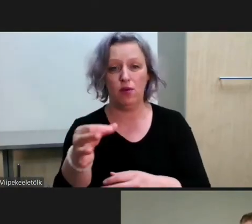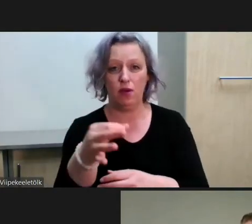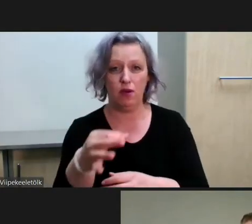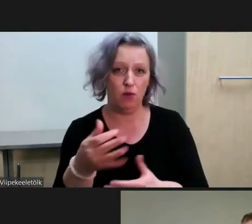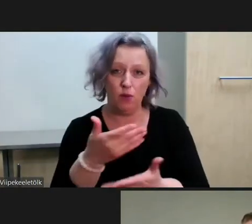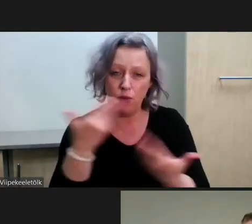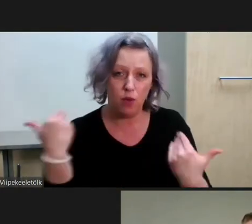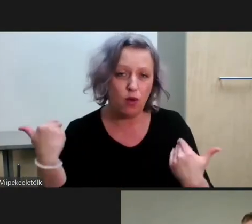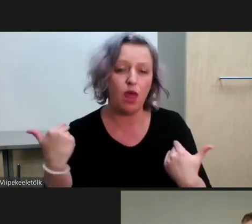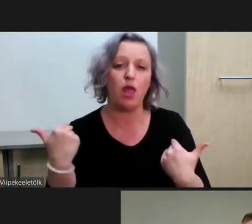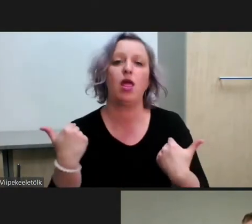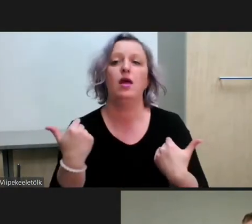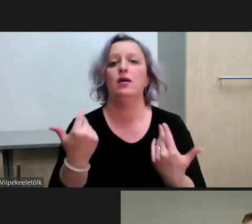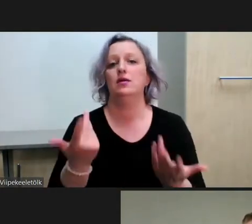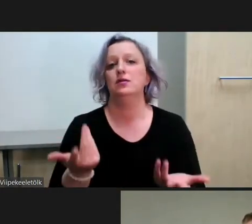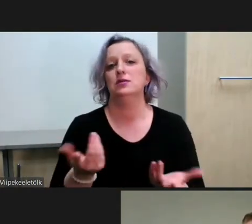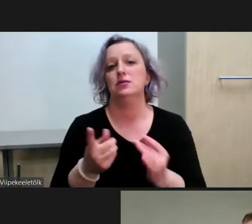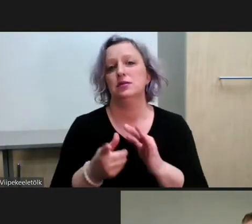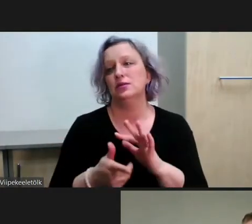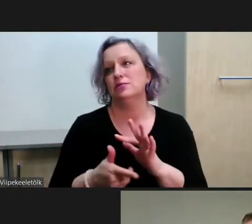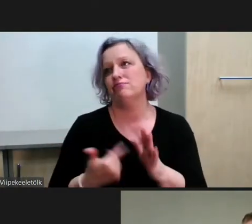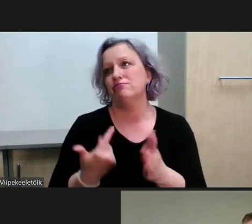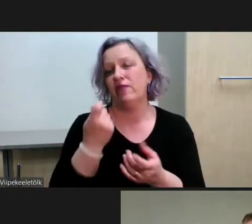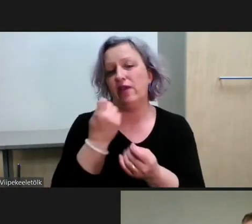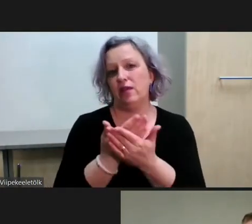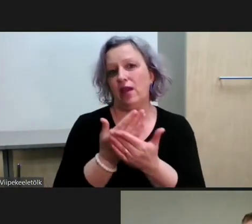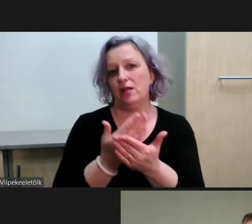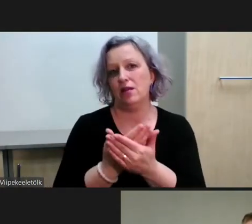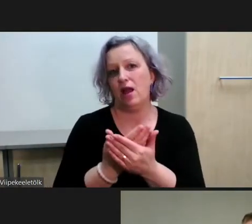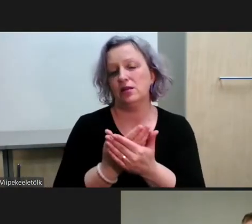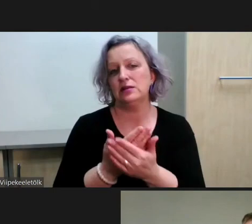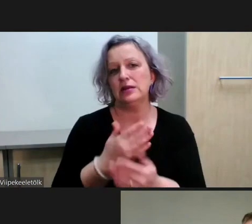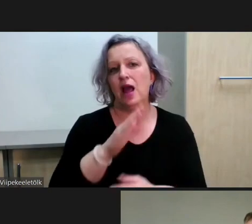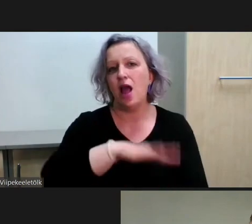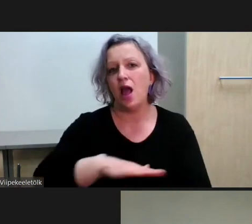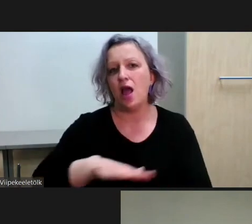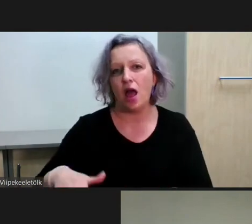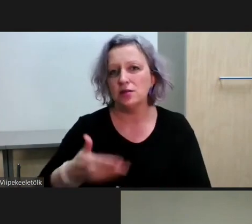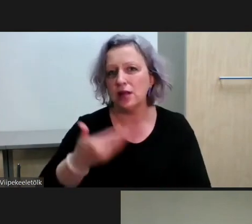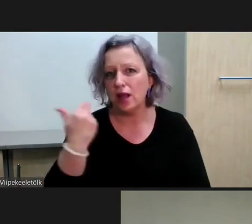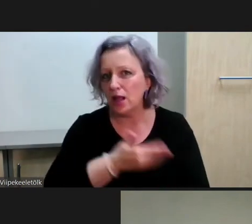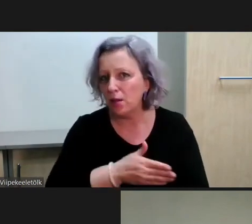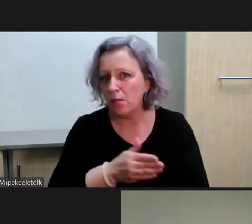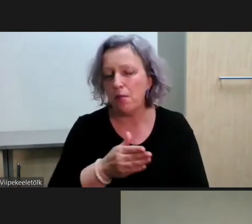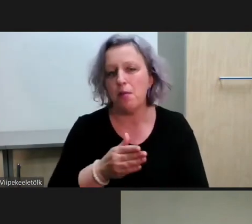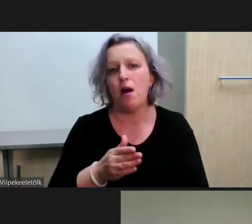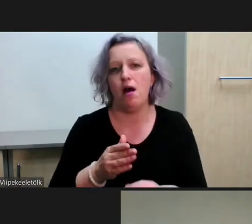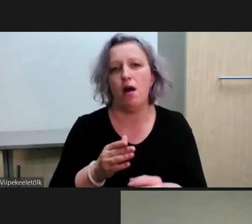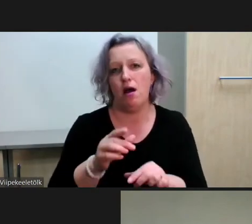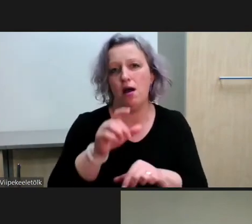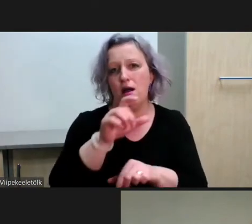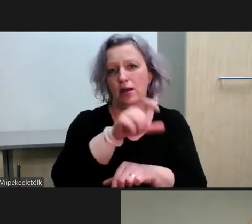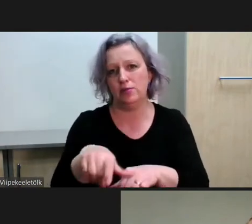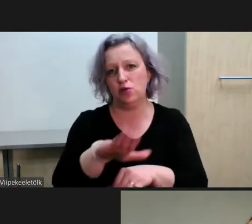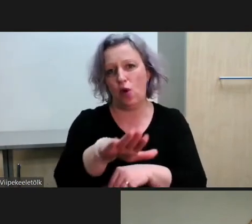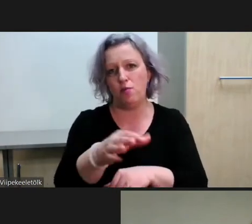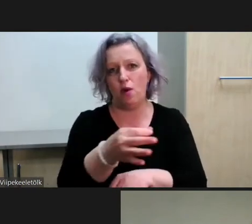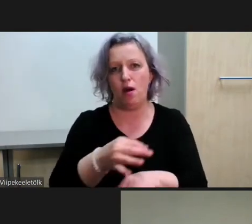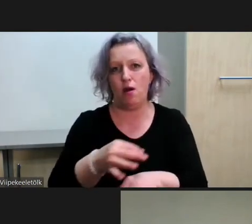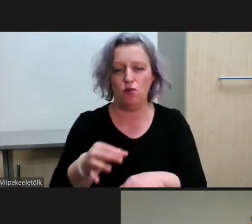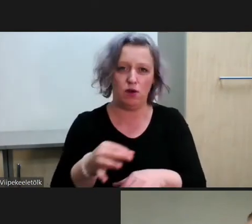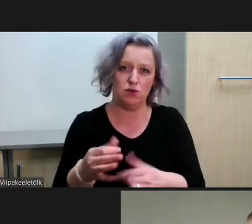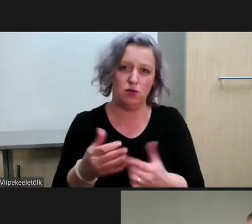nagu peenemaks minna ja näiteks lastetusega inimeste ühingut, et selliseid teemasid on,